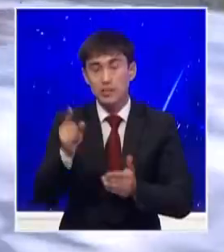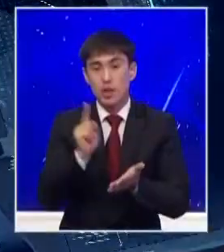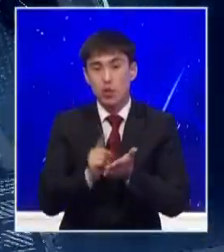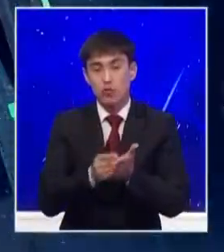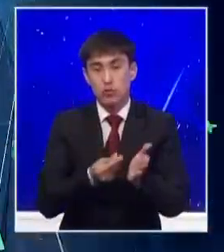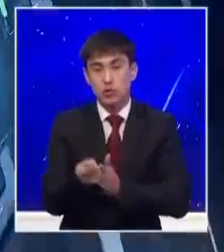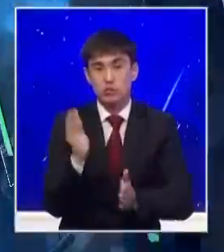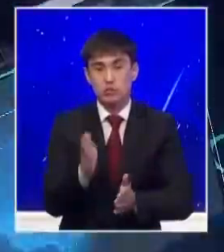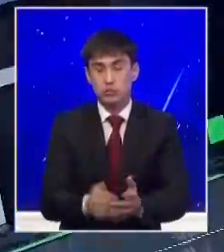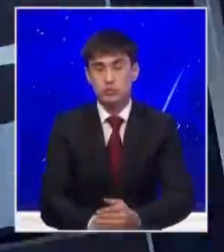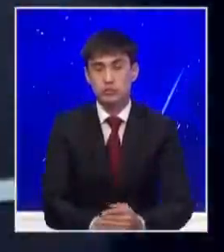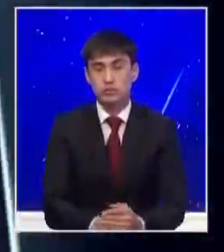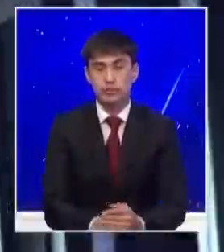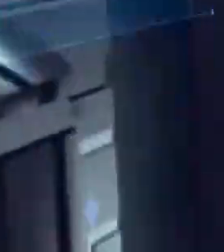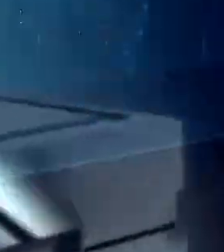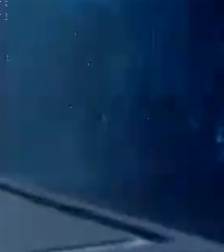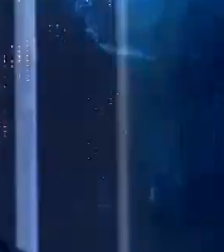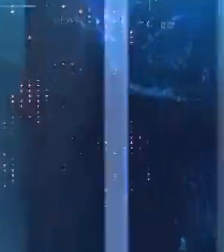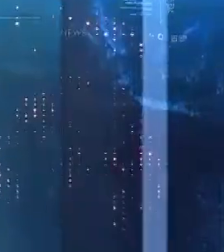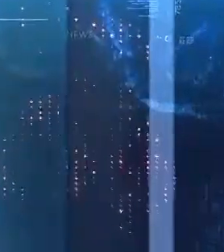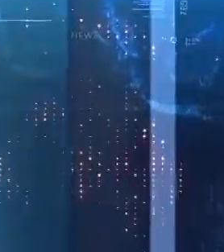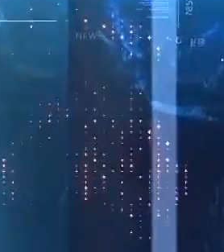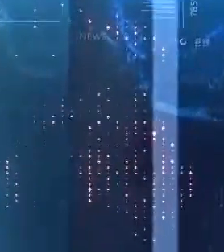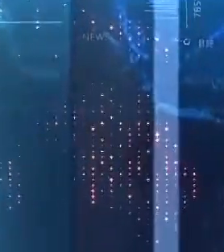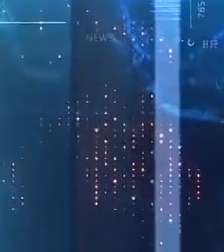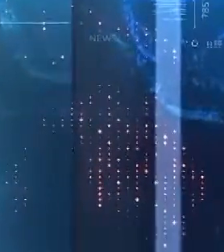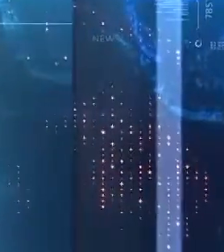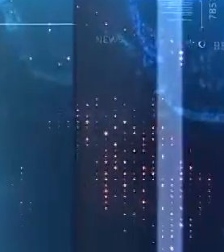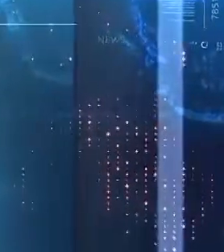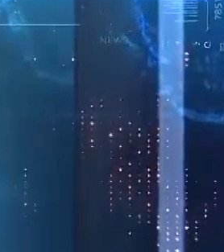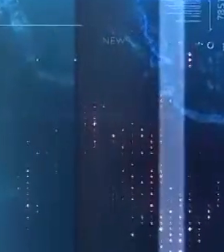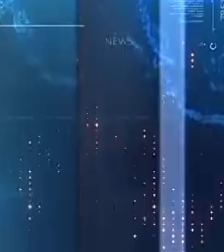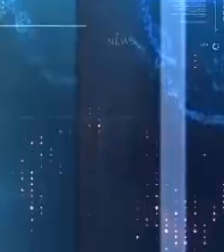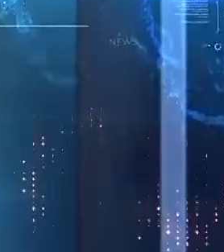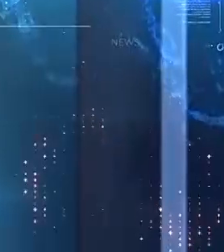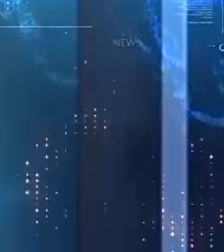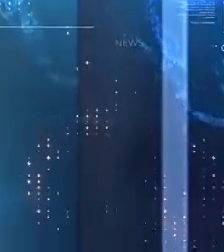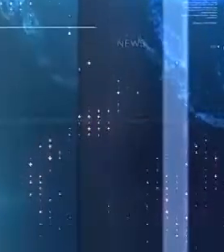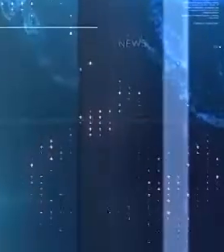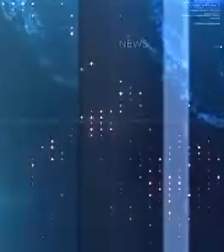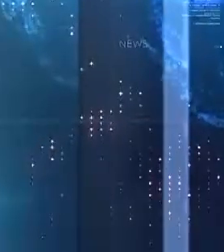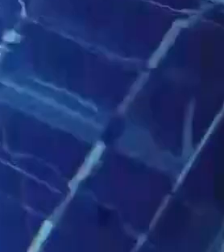платежей. Гульмира Тимиргалиева, Шалкар Нурмухамбетов, Абзал Нусипов, телеканал ЖТСУ, Талдыкурган.